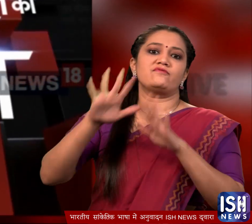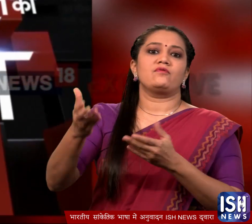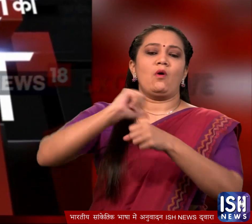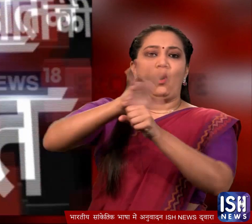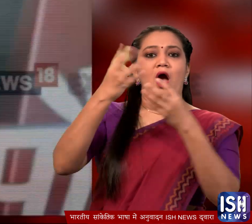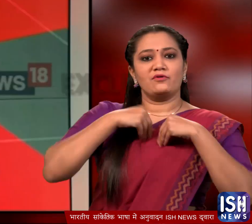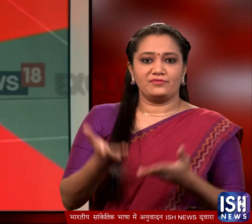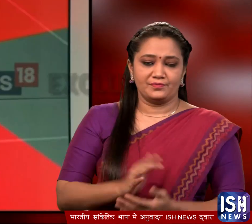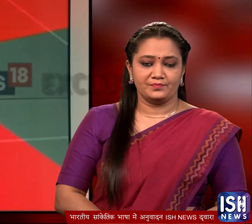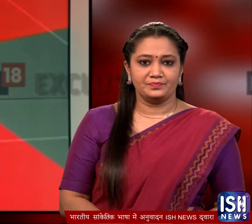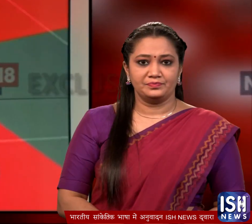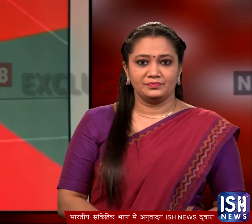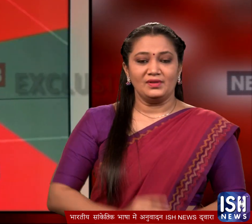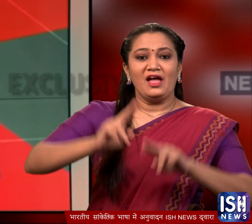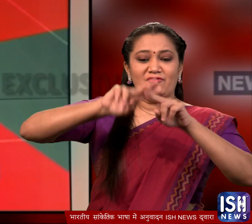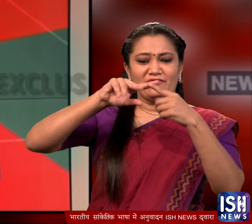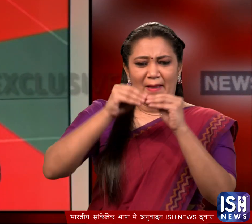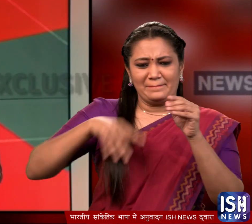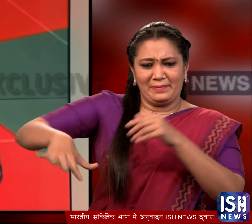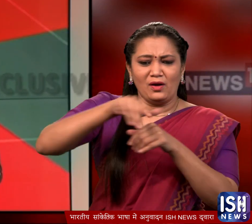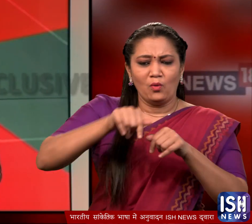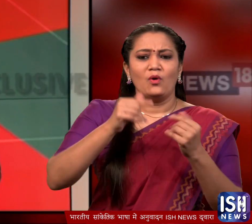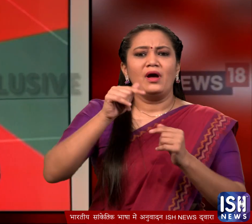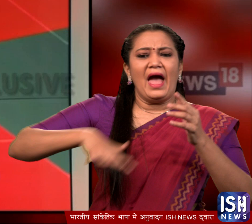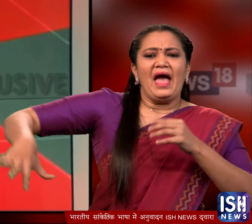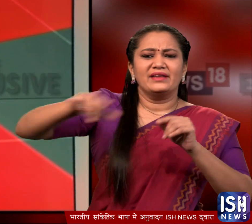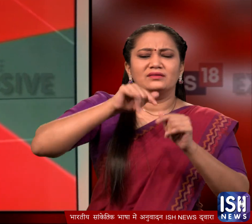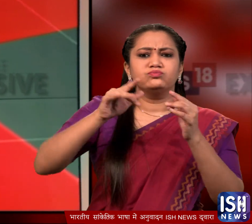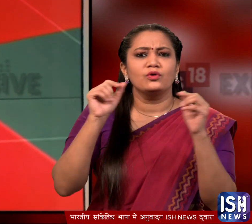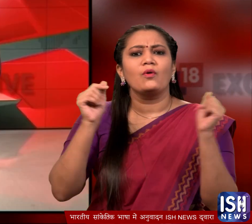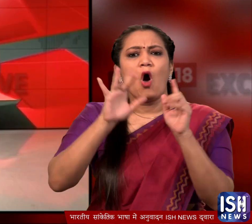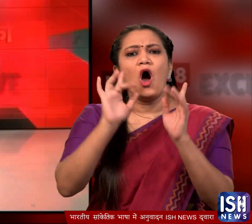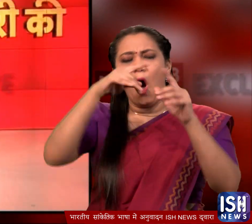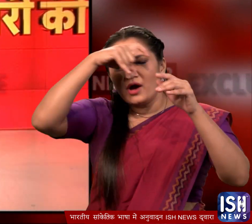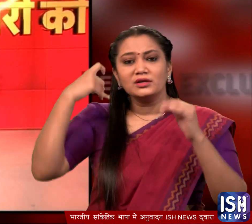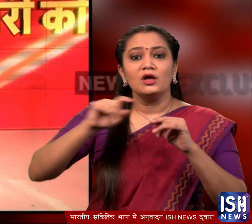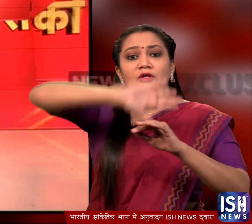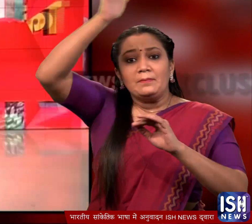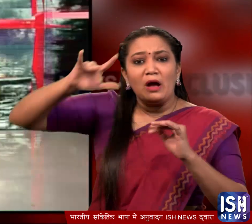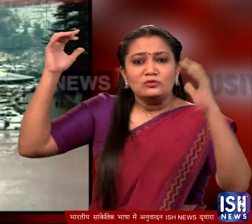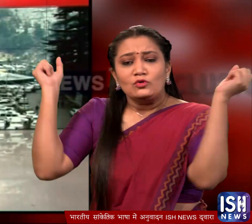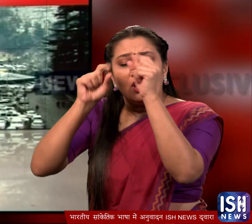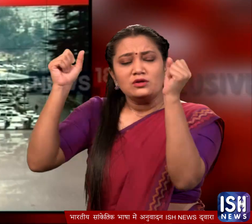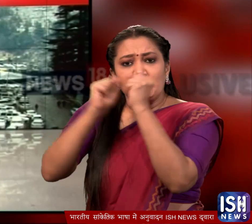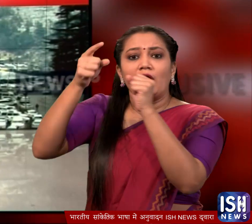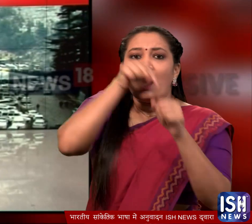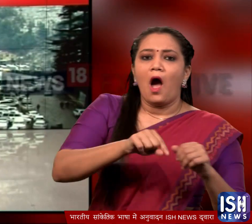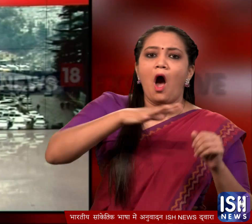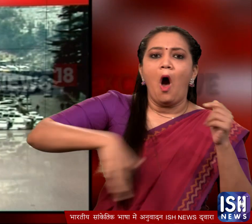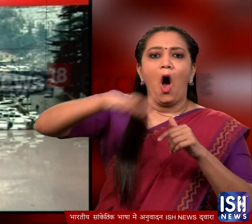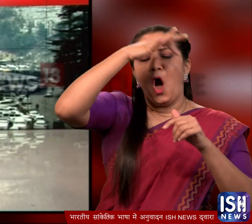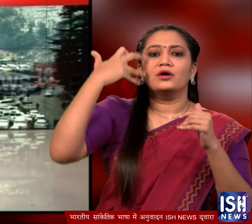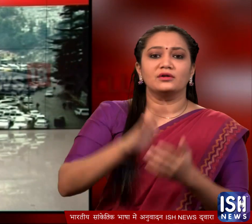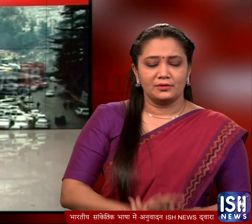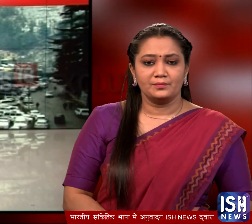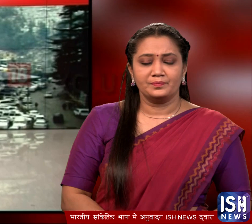निकले। फरवरी के महीने में ही मैदानी इलाकों में गर्मी ने लोगों को झुलसाना शुरू कर दिया, जबकि पहाड़ी इलाकों में बर्फबारी ने ठंड बढ़ा दी।